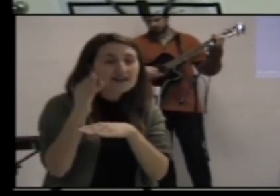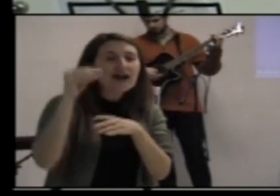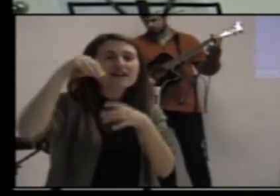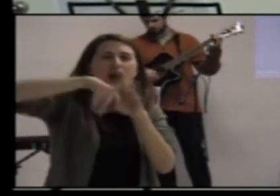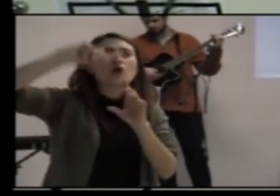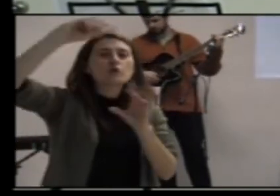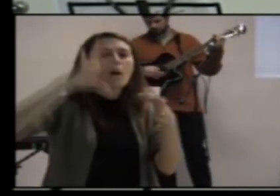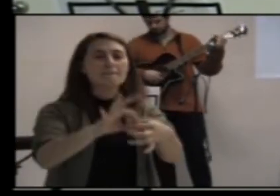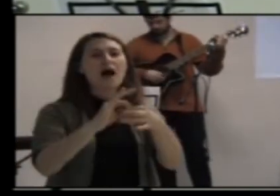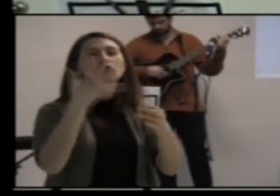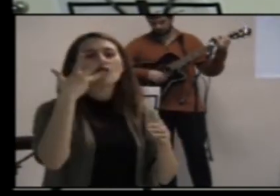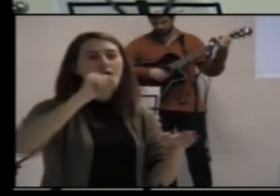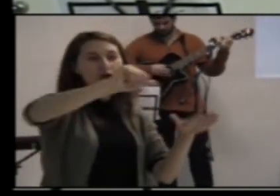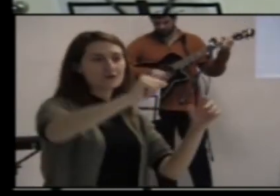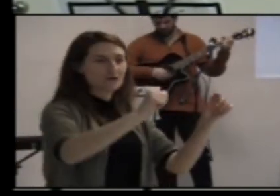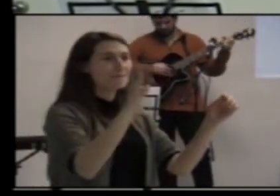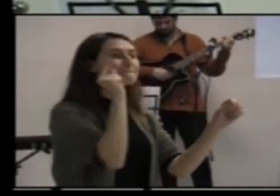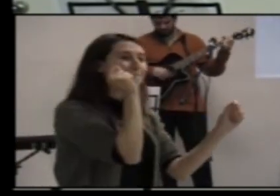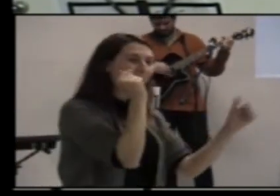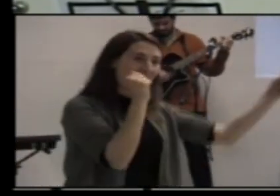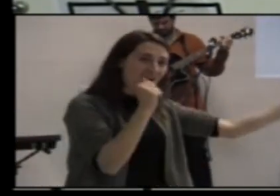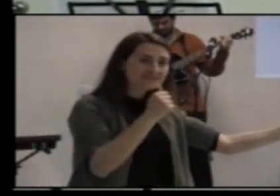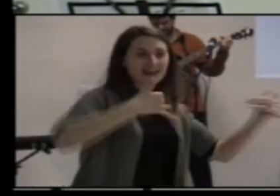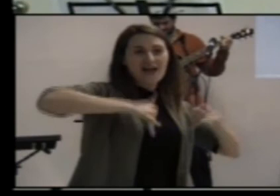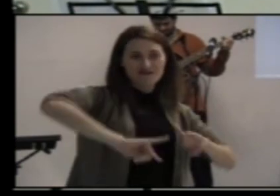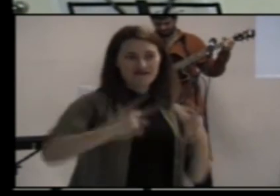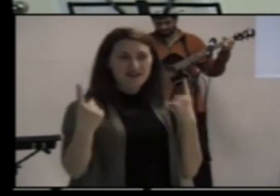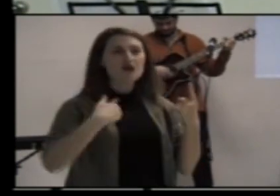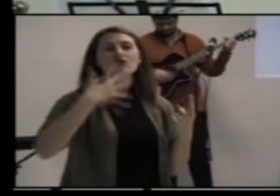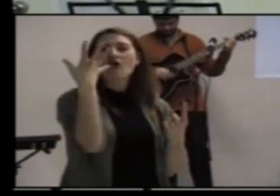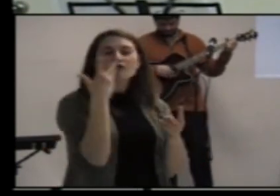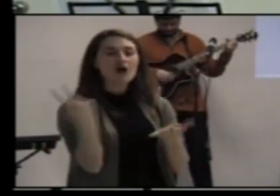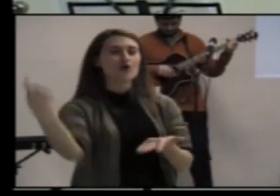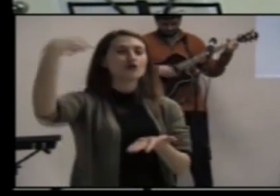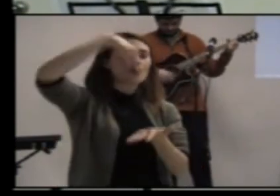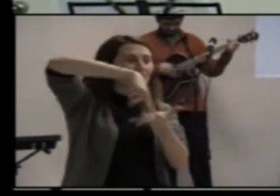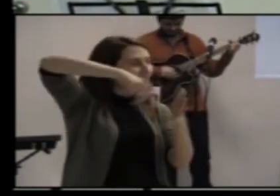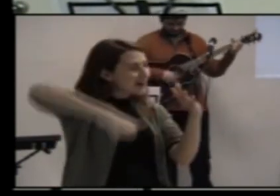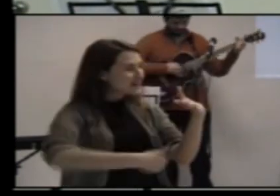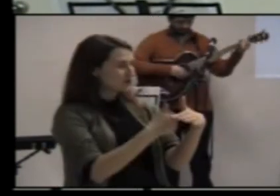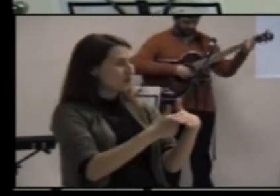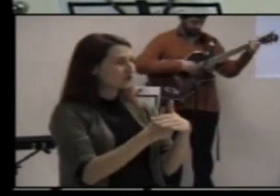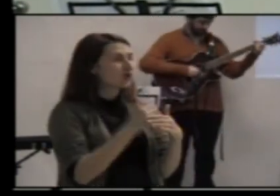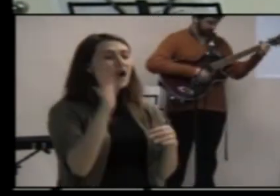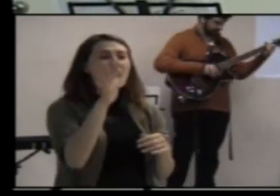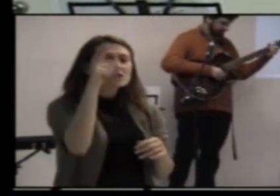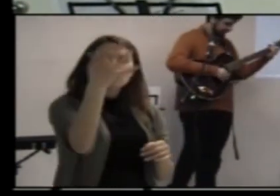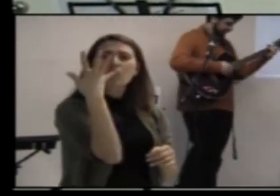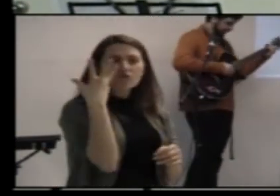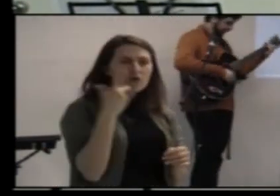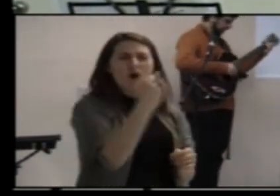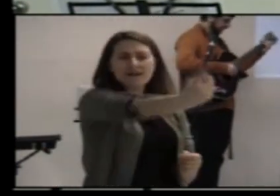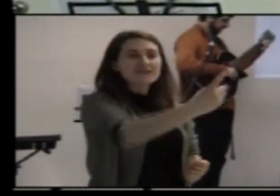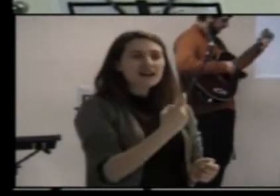patto, venga avanti e pregheremo con lui, e non abbiate timore, perché guardate, siamo tutti sulla stessa